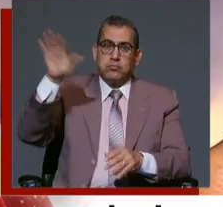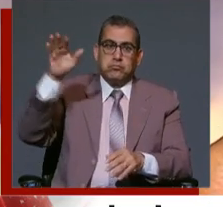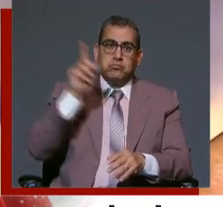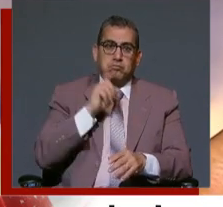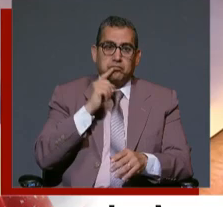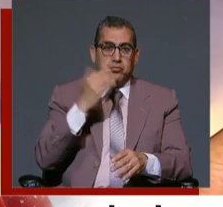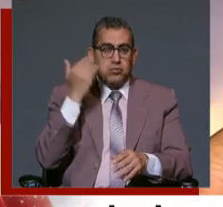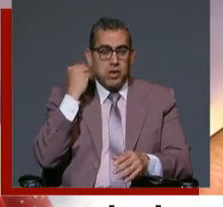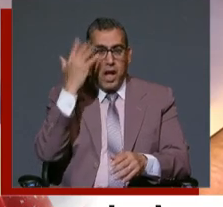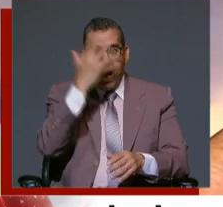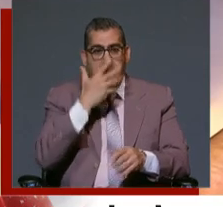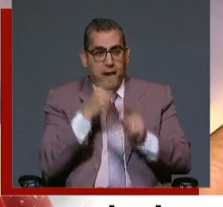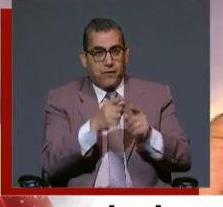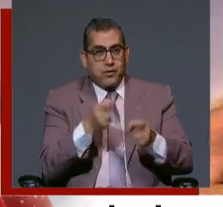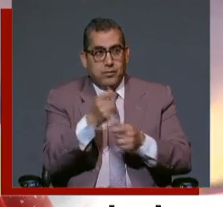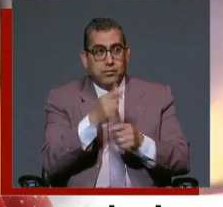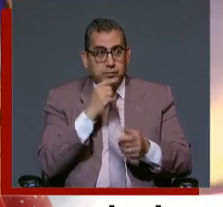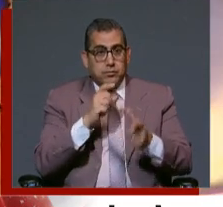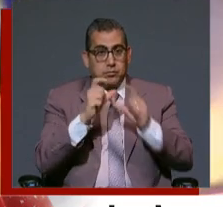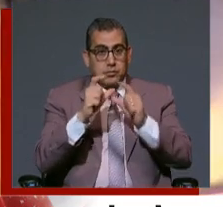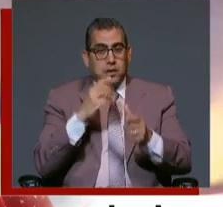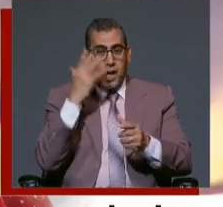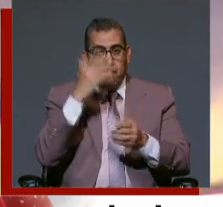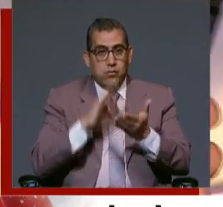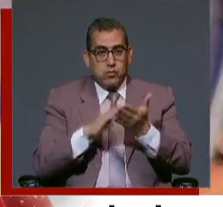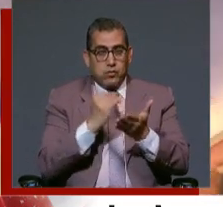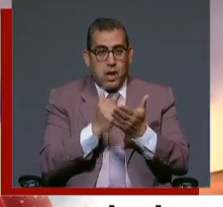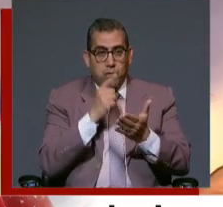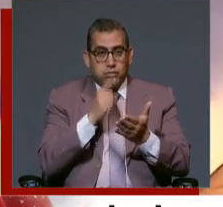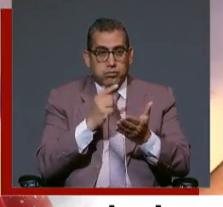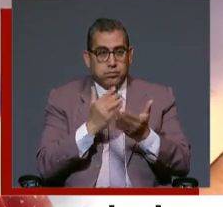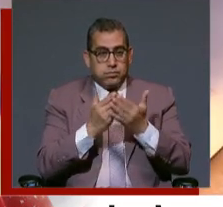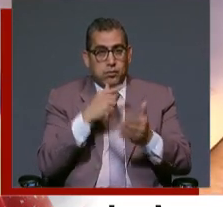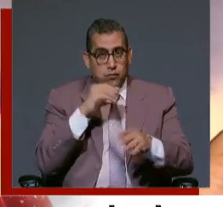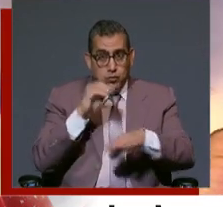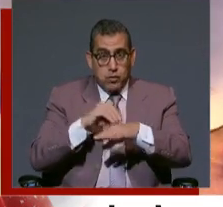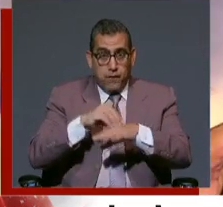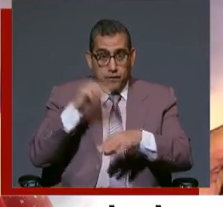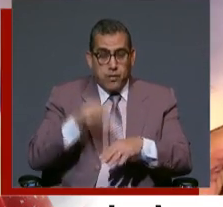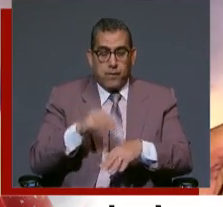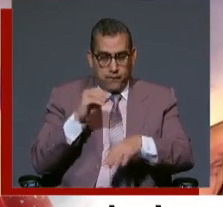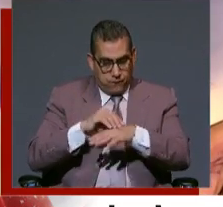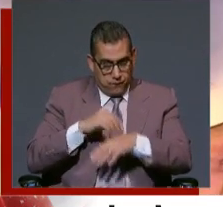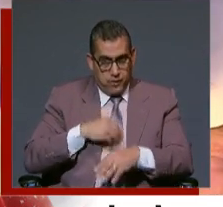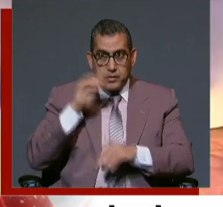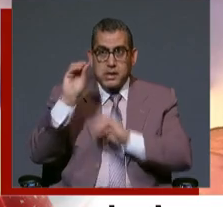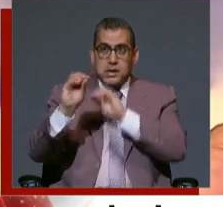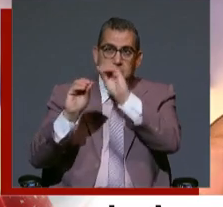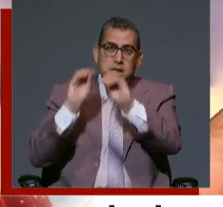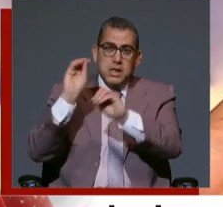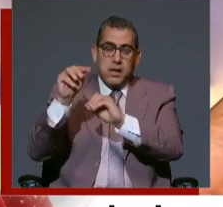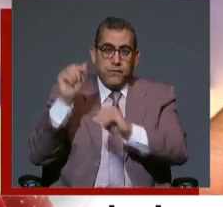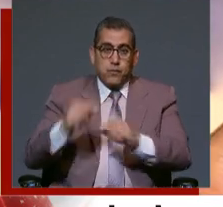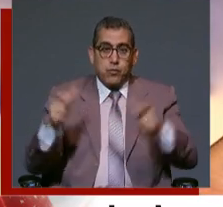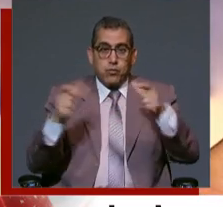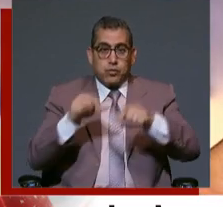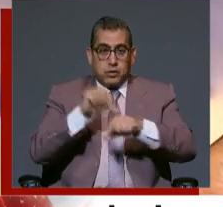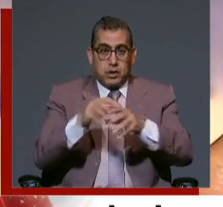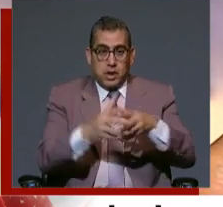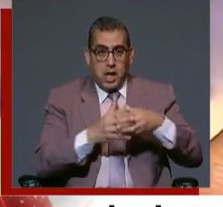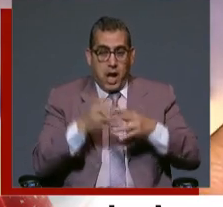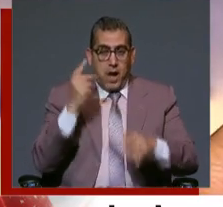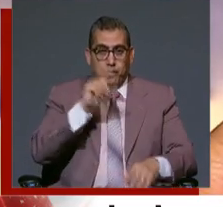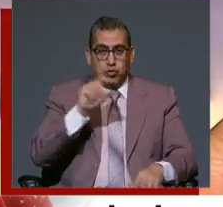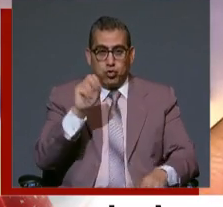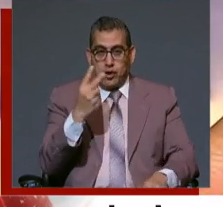للدول الأفريقية، تفرق جامد جدا جدا. هو في مطالبات بكده فعلا، في مطالبات بكده، وكان في المؤتمر اللي عقد في واشنطن في ديسمبر، وكان